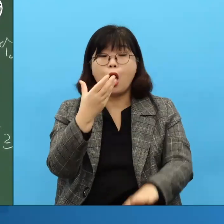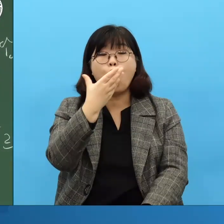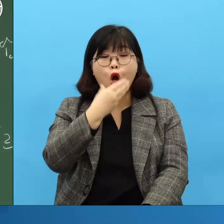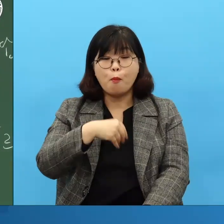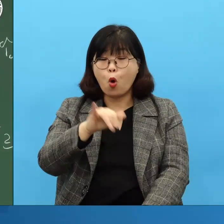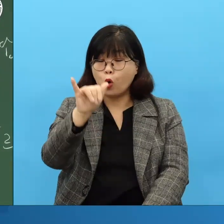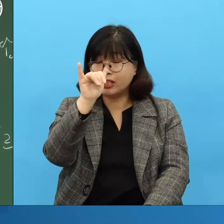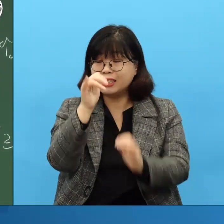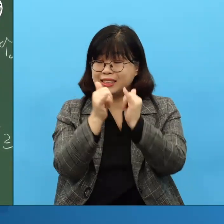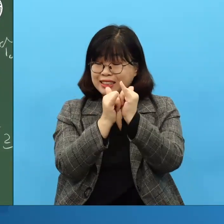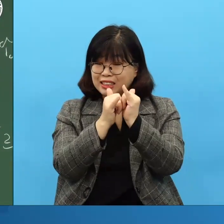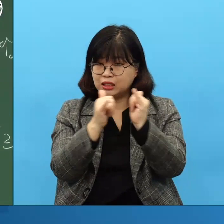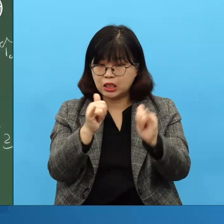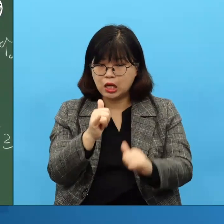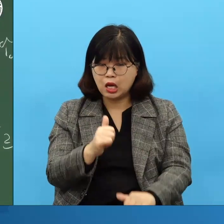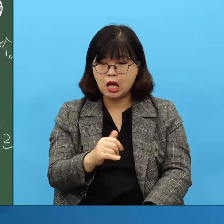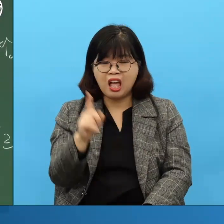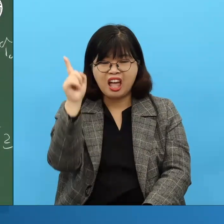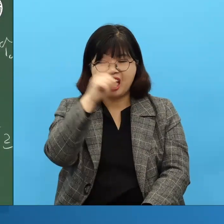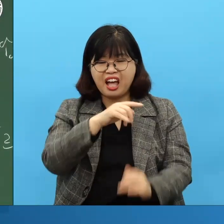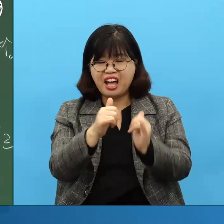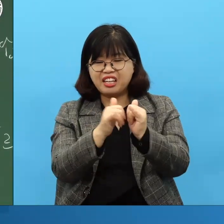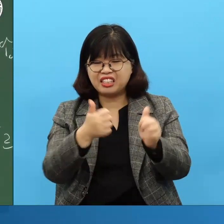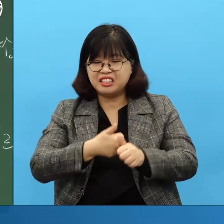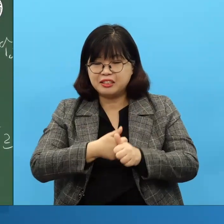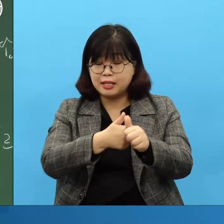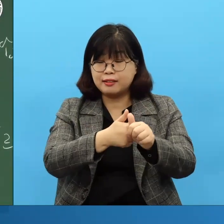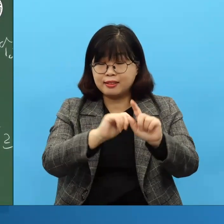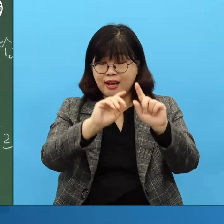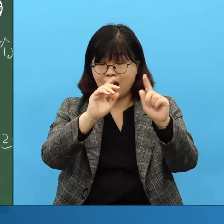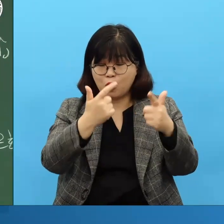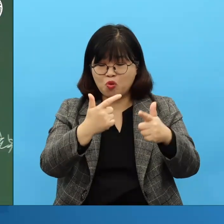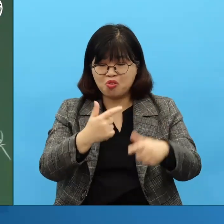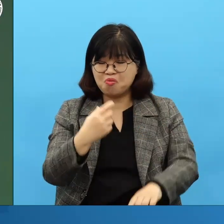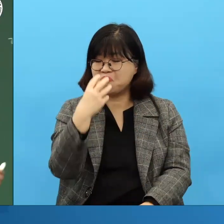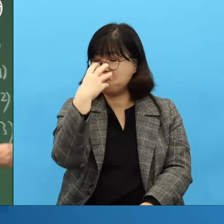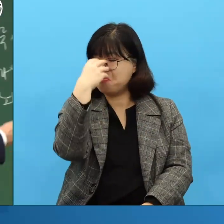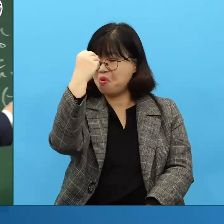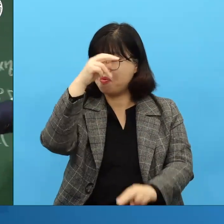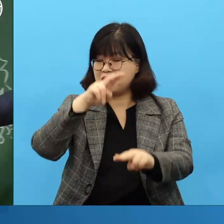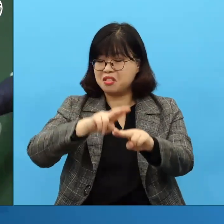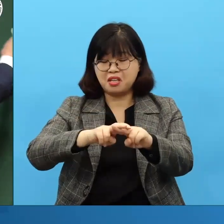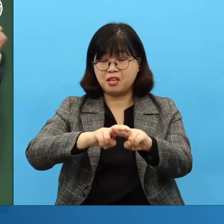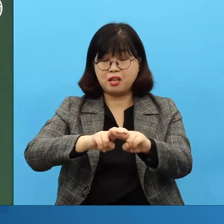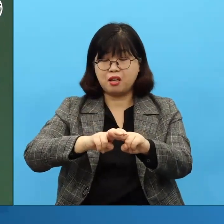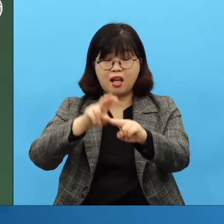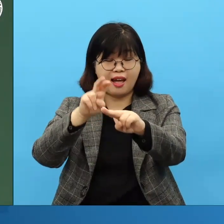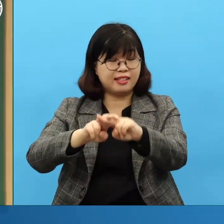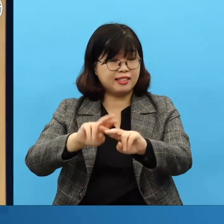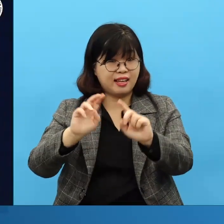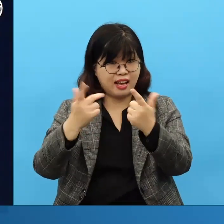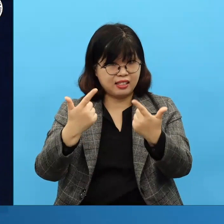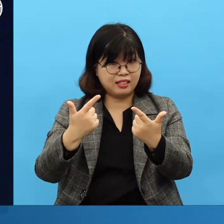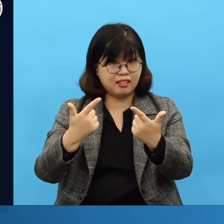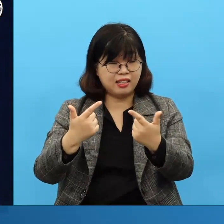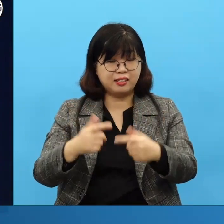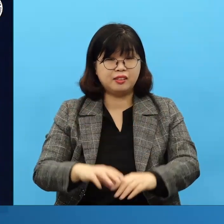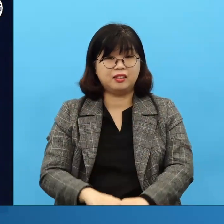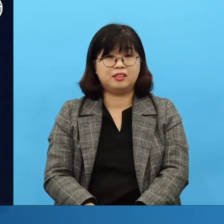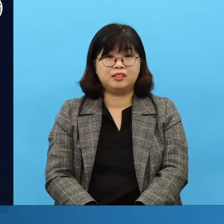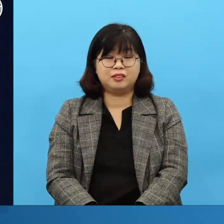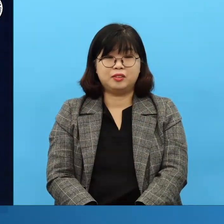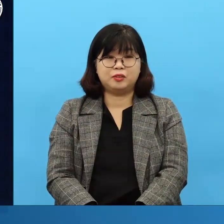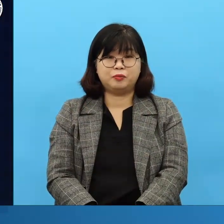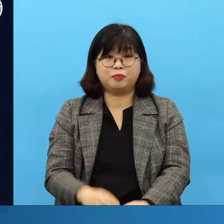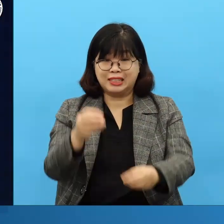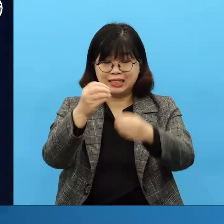아니하고 오만한 자의 자리에 앉지 않는다 그래 됐잖아요. And it says in the conclusion, blessed are those who do not walk in the counsel of the wicked, stand in the way of sinners, and sit in the